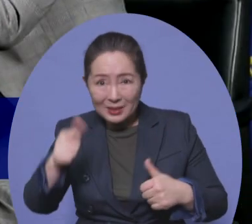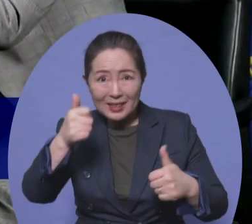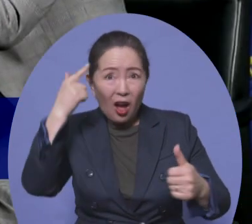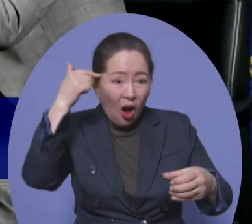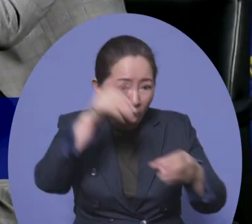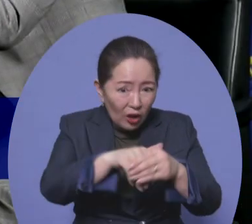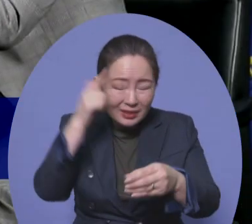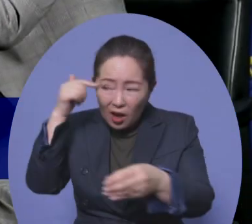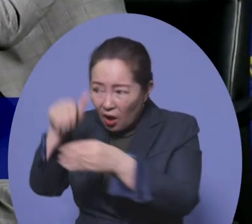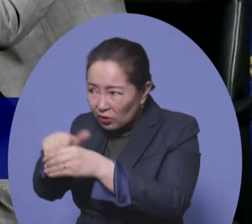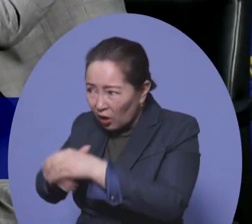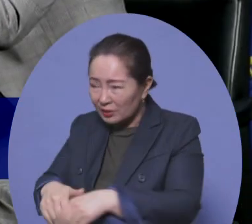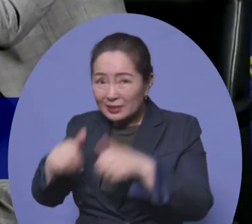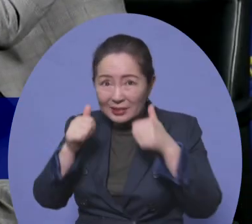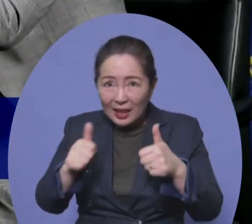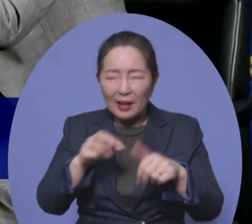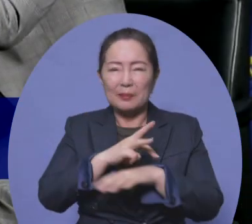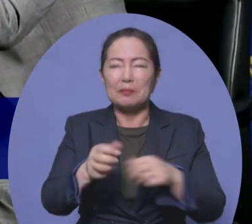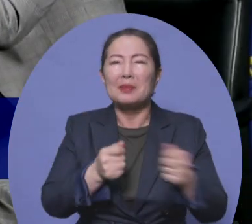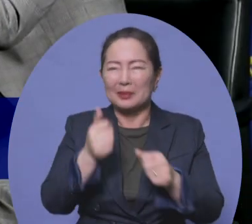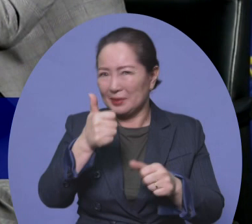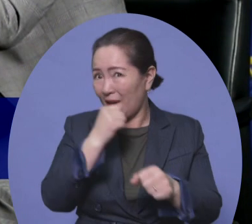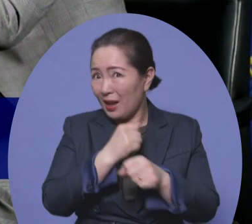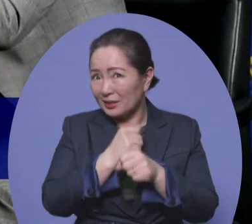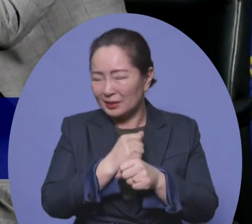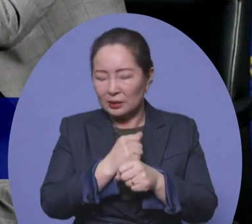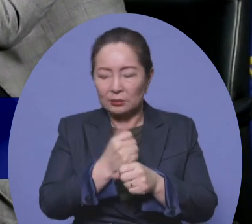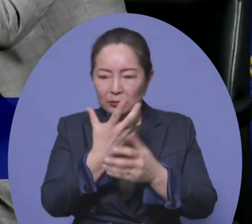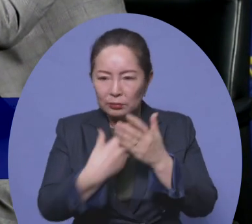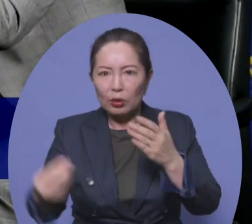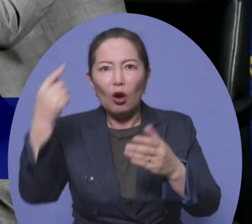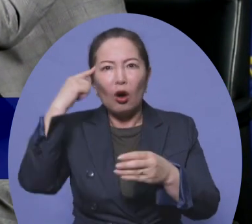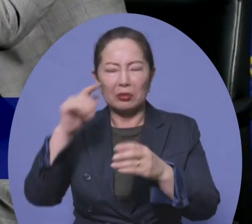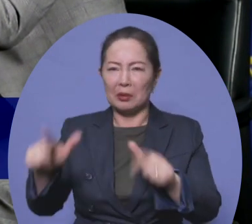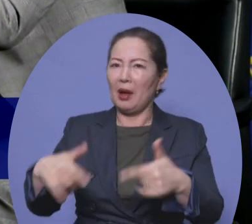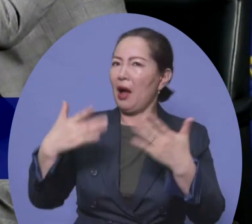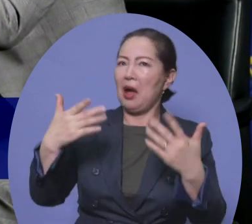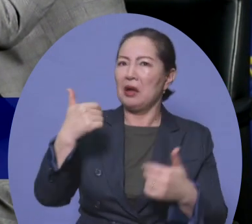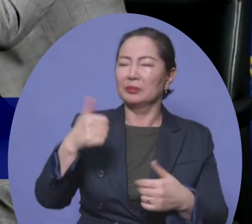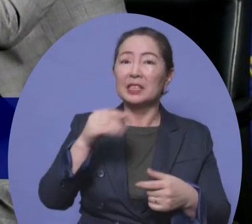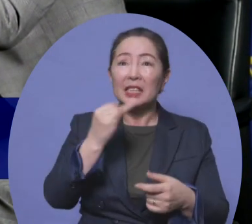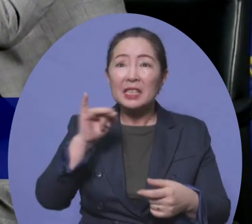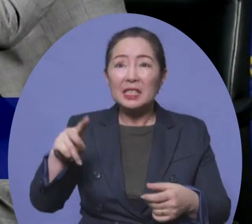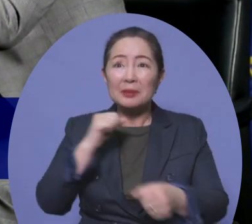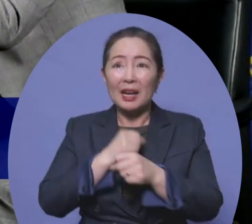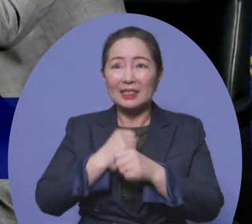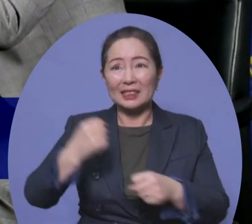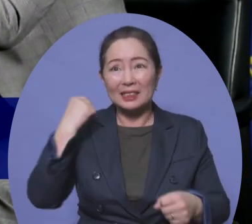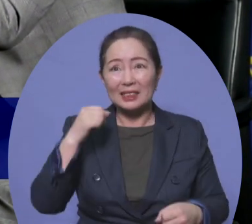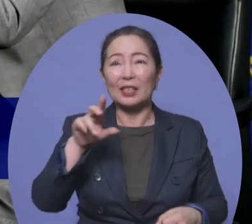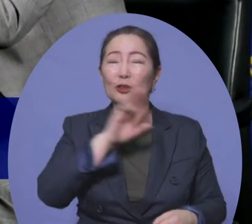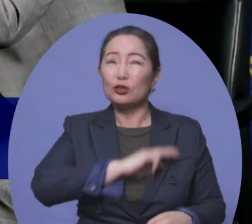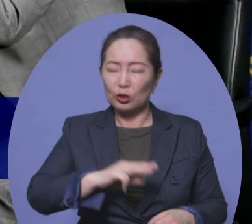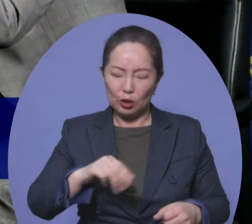сайн ойлгуулах хэмжээний тийм менежменттэй ажиллаж чадсан нь өөрөө гайхамшигтай байна. Тэр хэмжээнд ажиллахын тулд бид тэр өөртөө